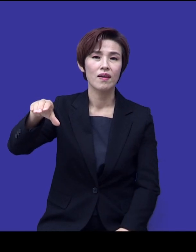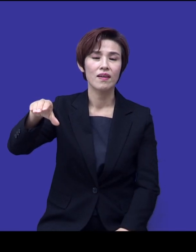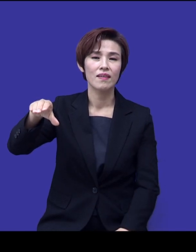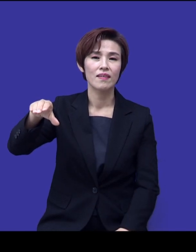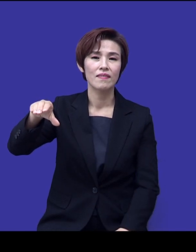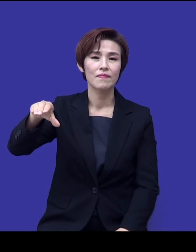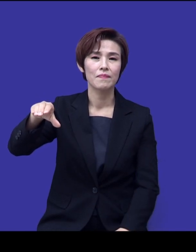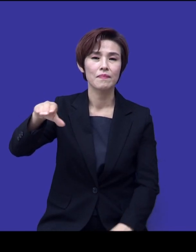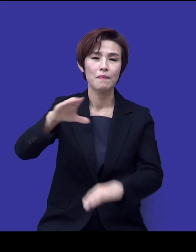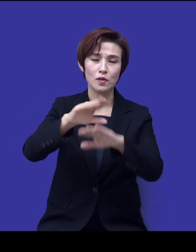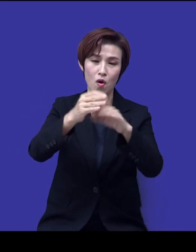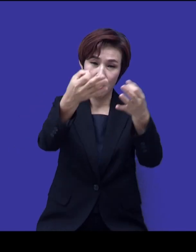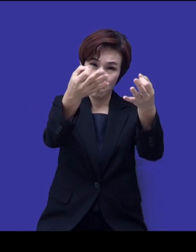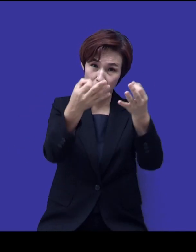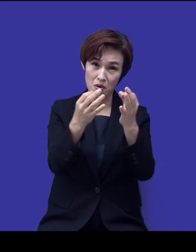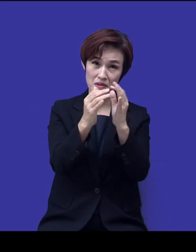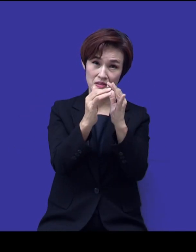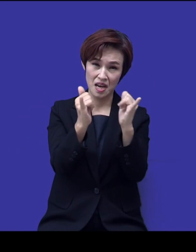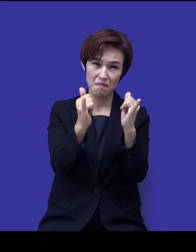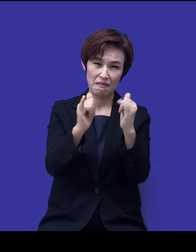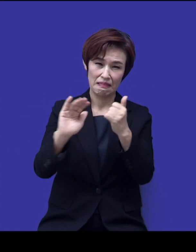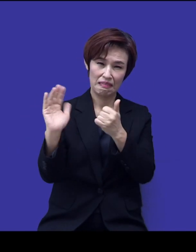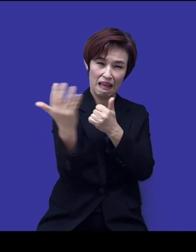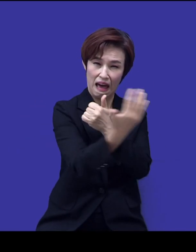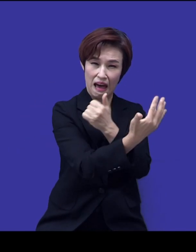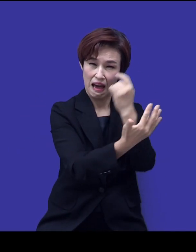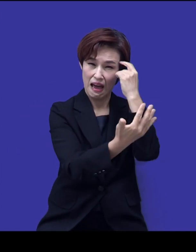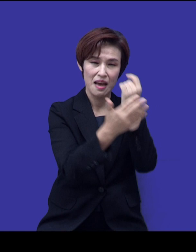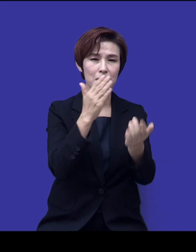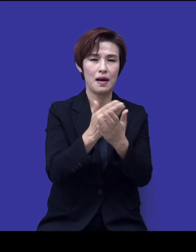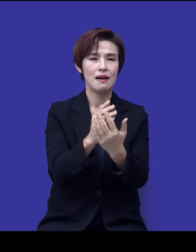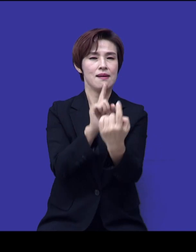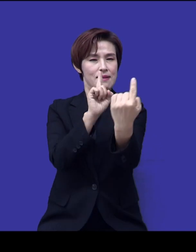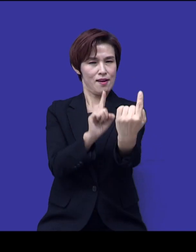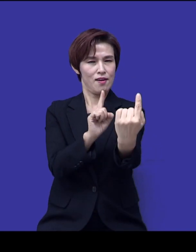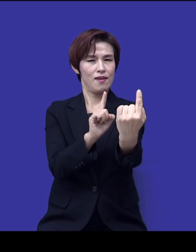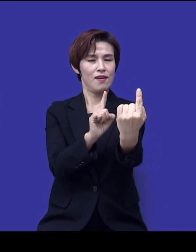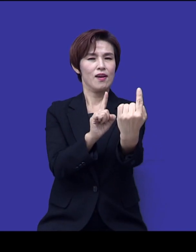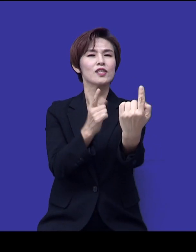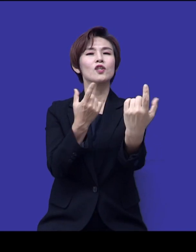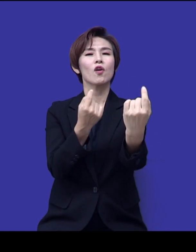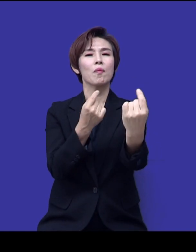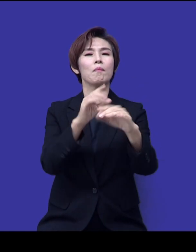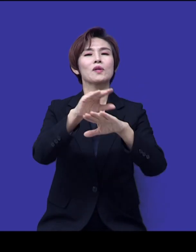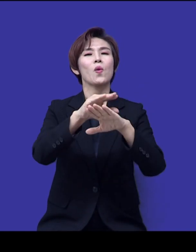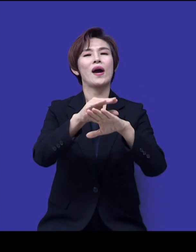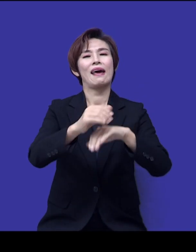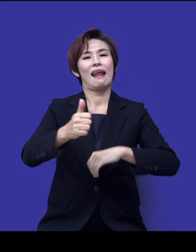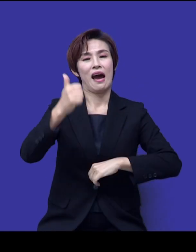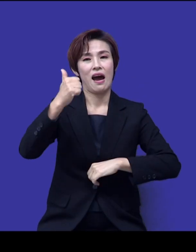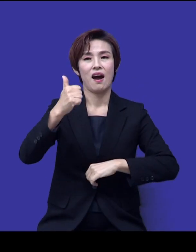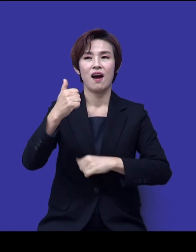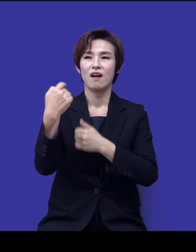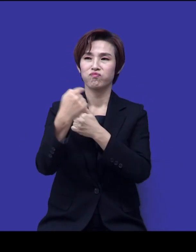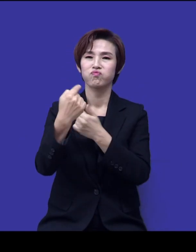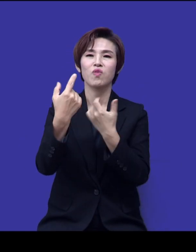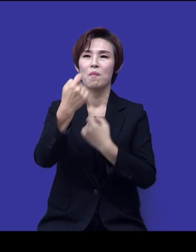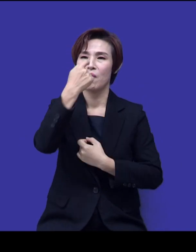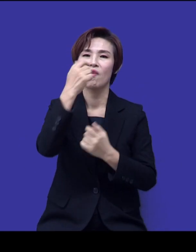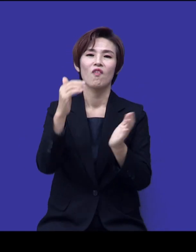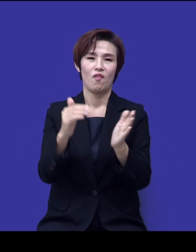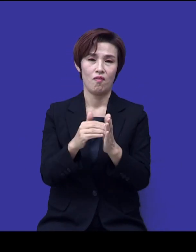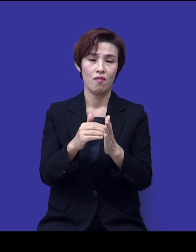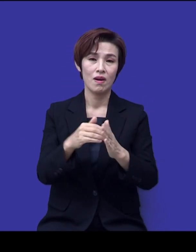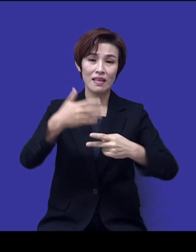대중한테 접근하는 식으로 하면 안 된다고 라디오에서 가르칩니다. 네. 한 사람한테 얘기하도록 방송해라. 그렇죠, 그렇죠. 속삭이듯이. 그러니까 예. 드라마도 여러